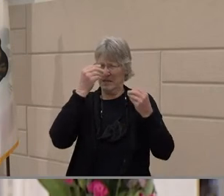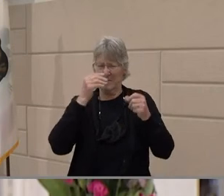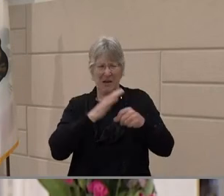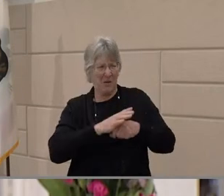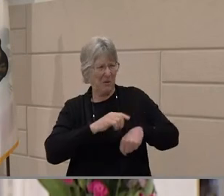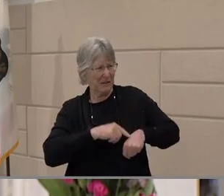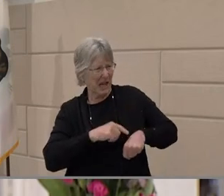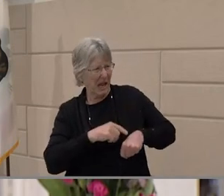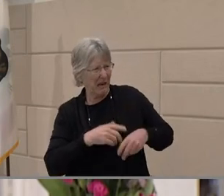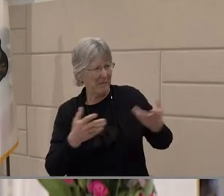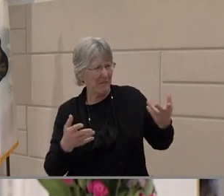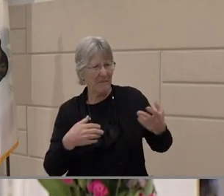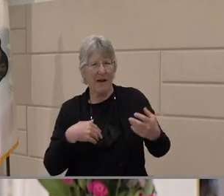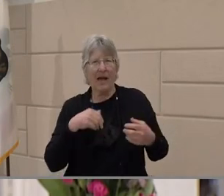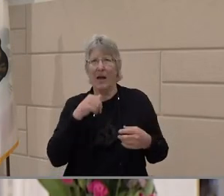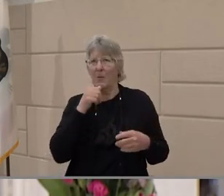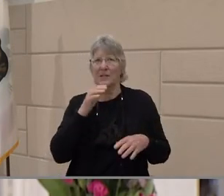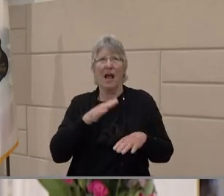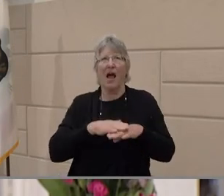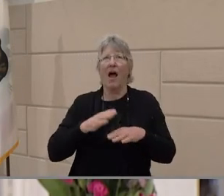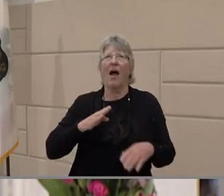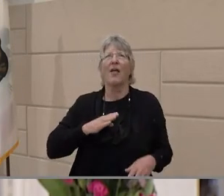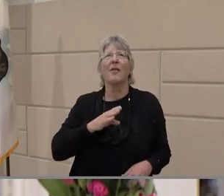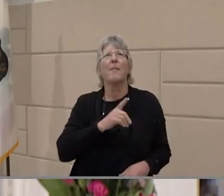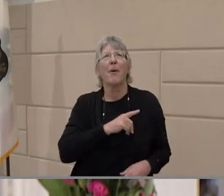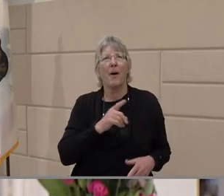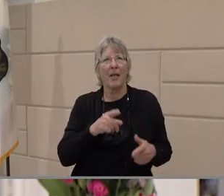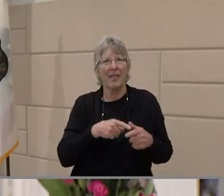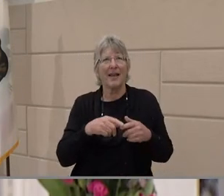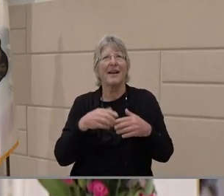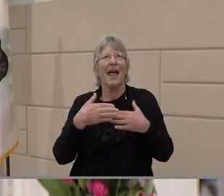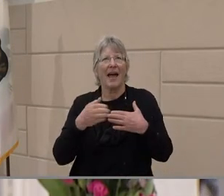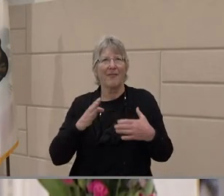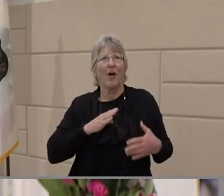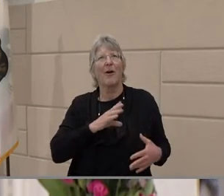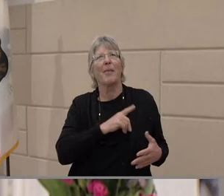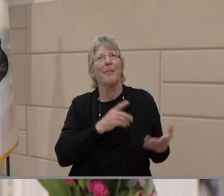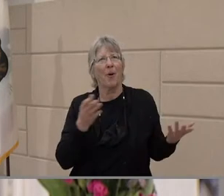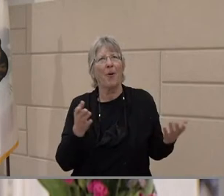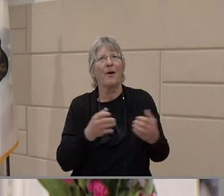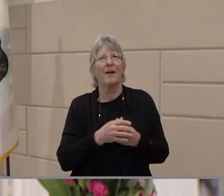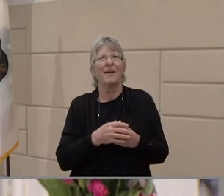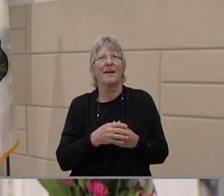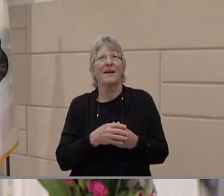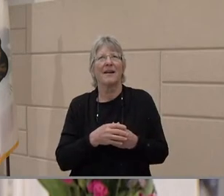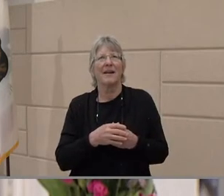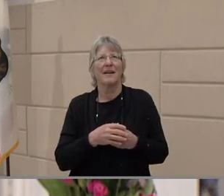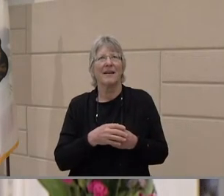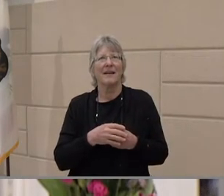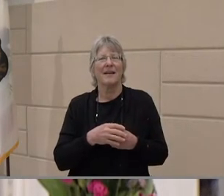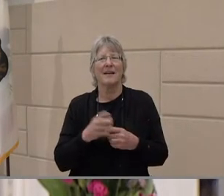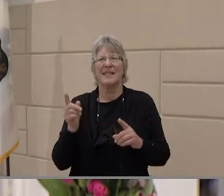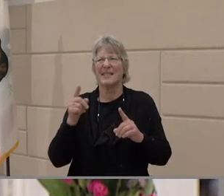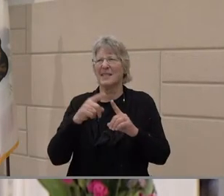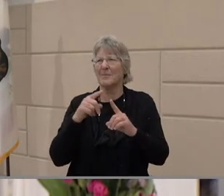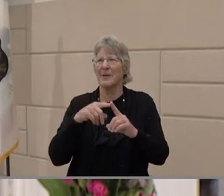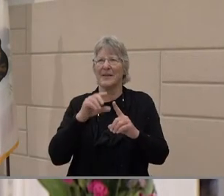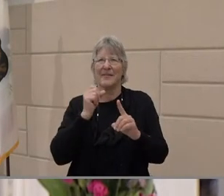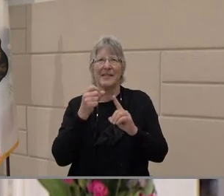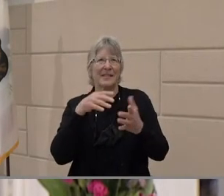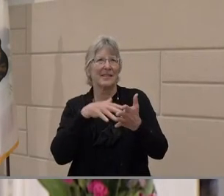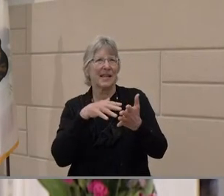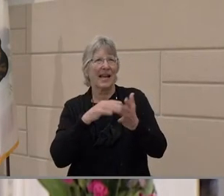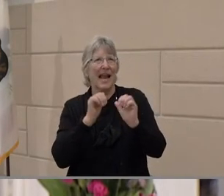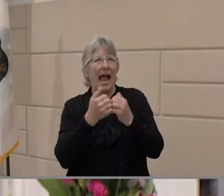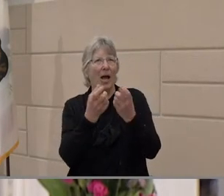คณะกรรมการการนั้นขยมชั่วโนเป็นนักขยมบัดบานตัวการโน